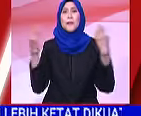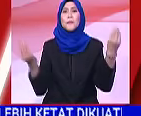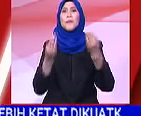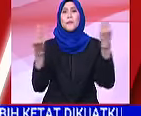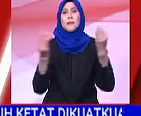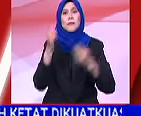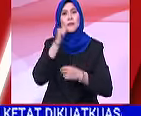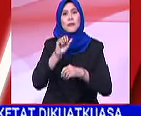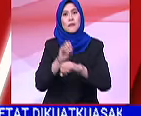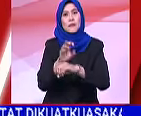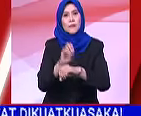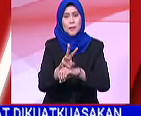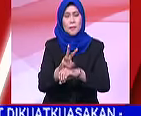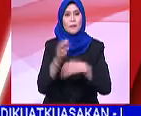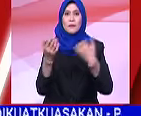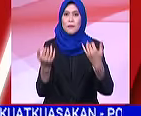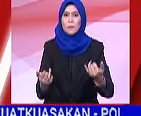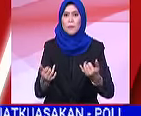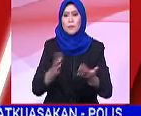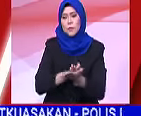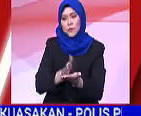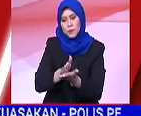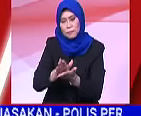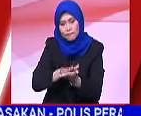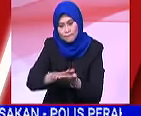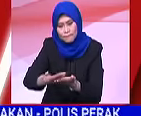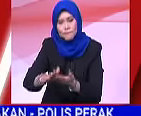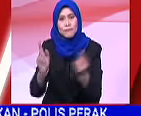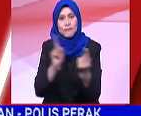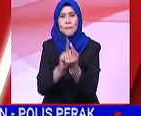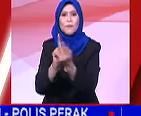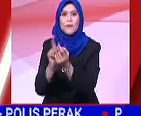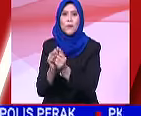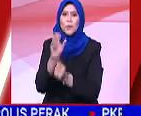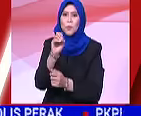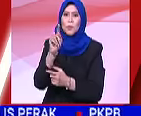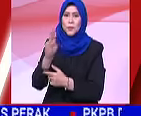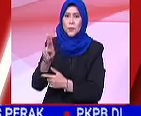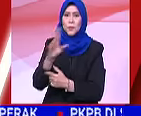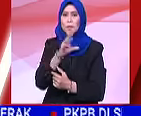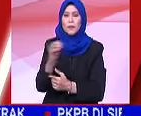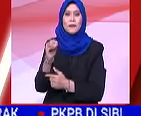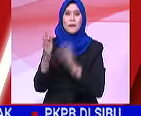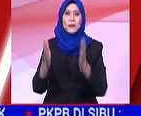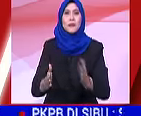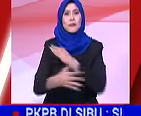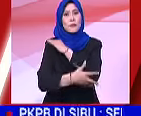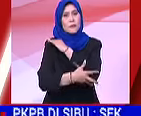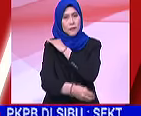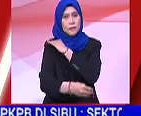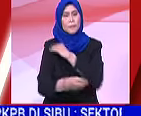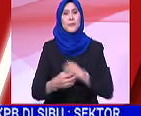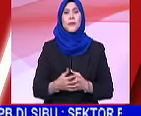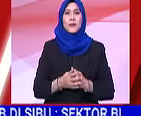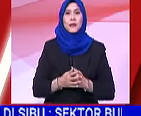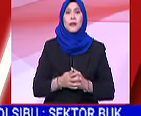Wanita Sabah MPWS terus menyantuni golongan orang kurang upaya OKU dan kurang berkemampuan di negeri ini.